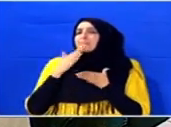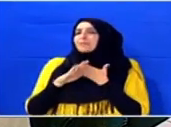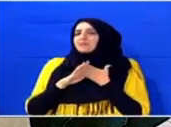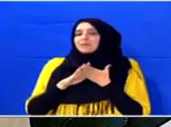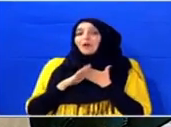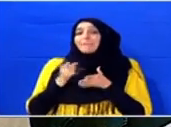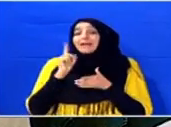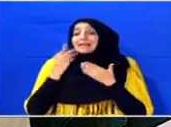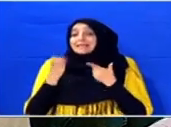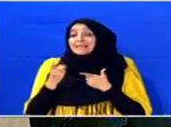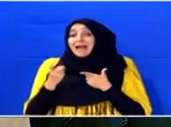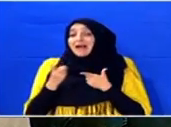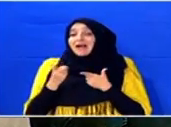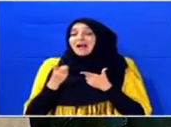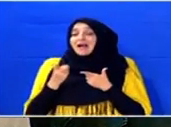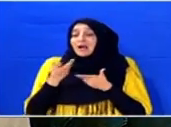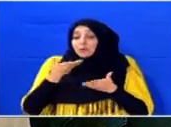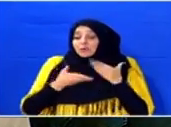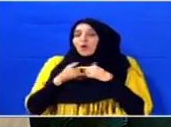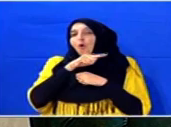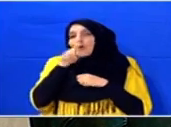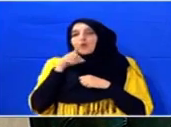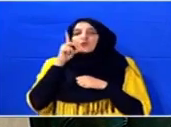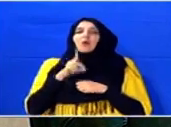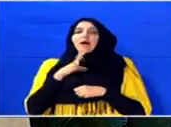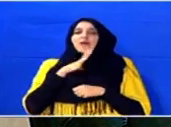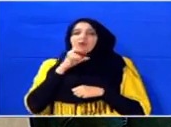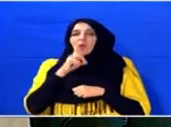الان الخلفاء وهم الورثه